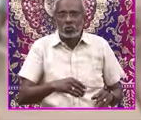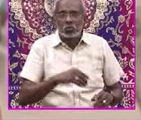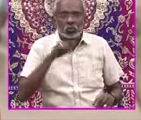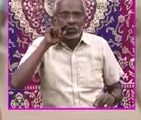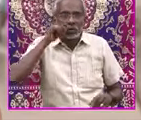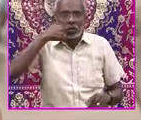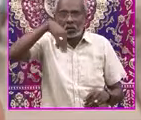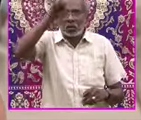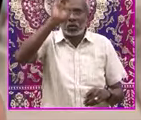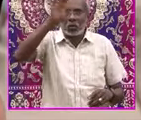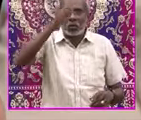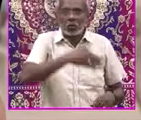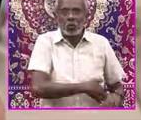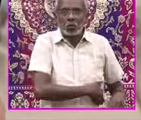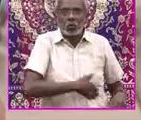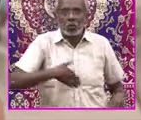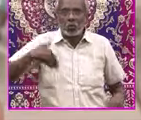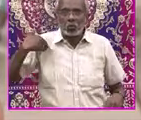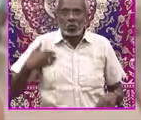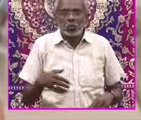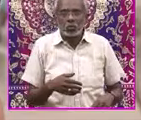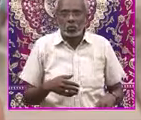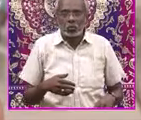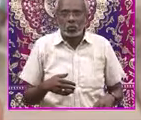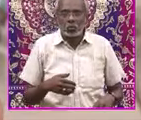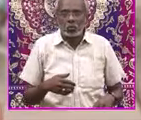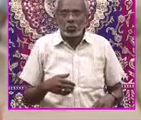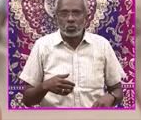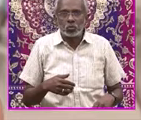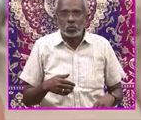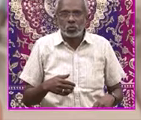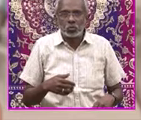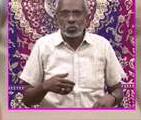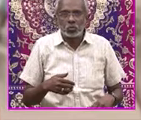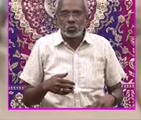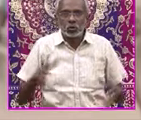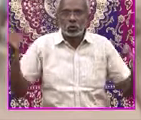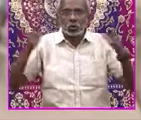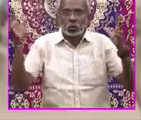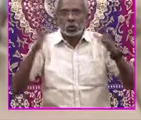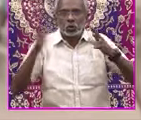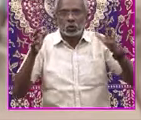யானை படைகள் என்ன பண்ணுது, அப்படியே மிரண்டு இடிய